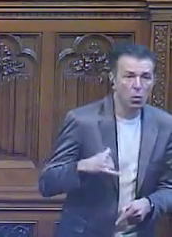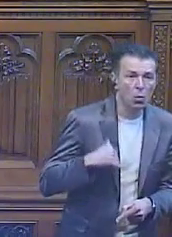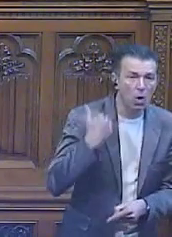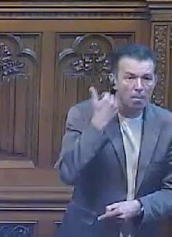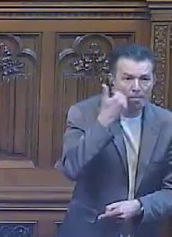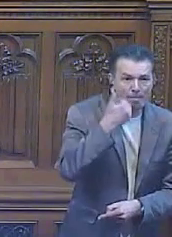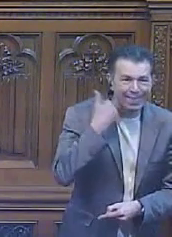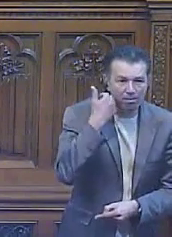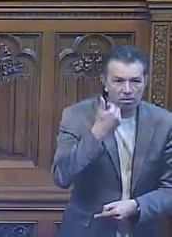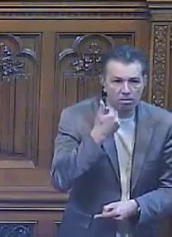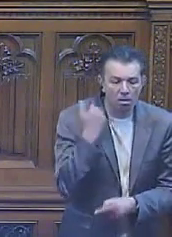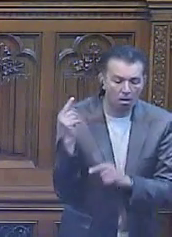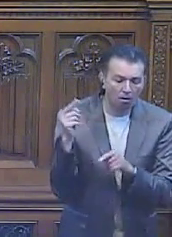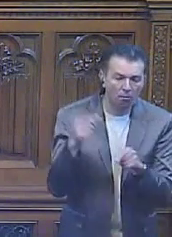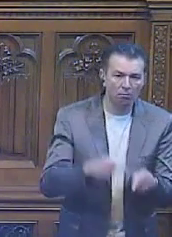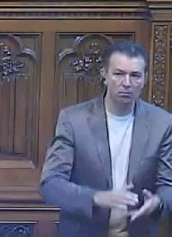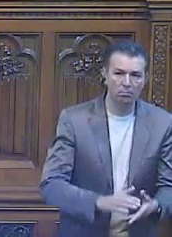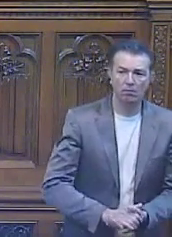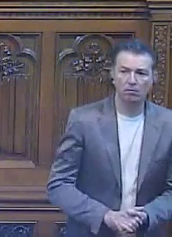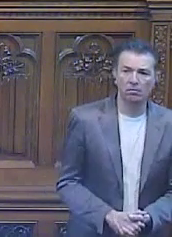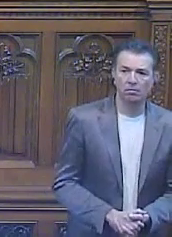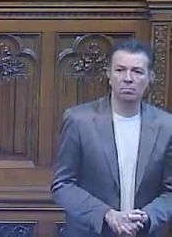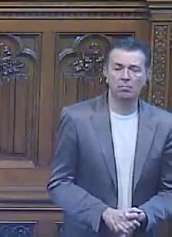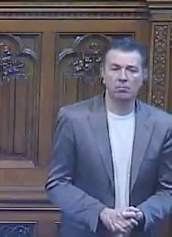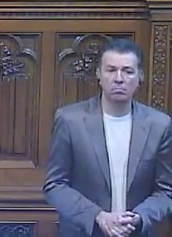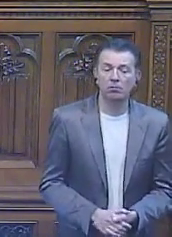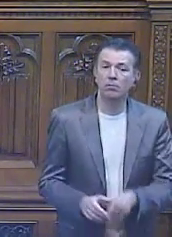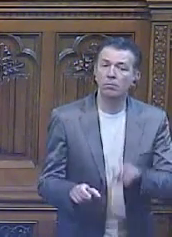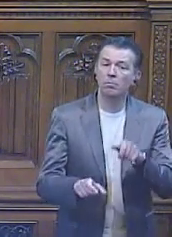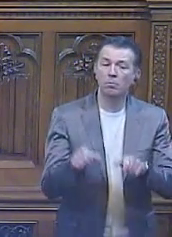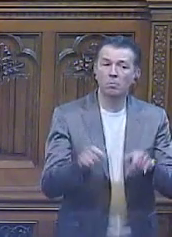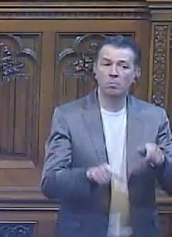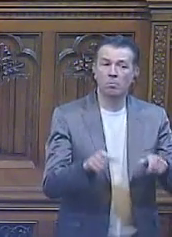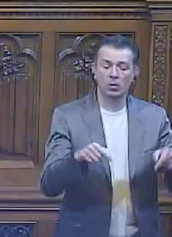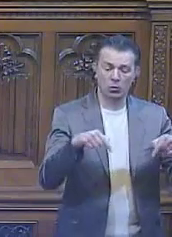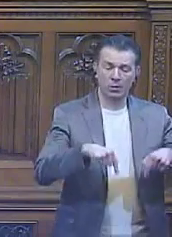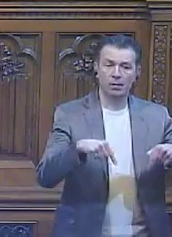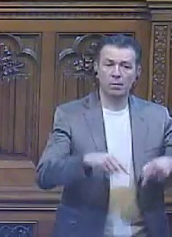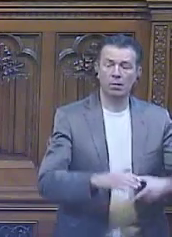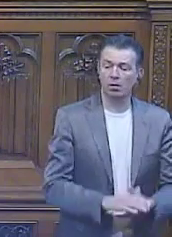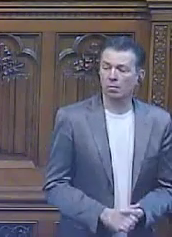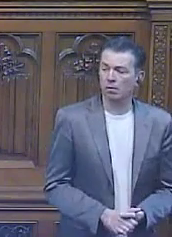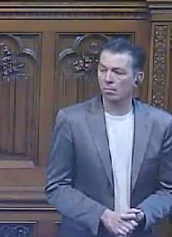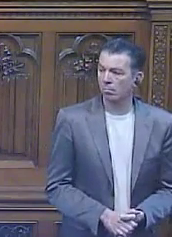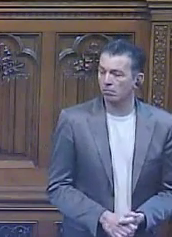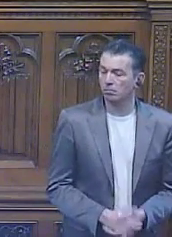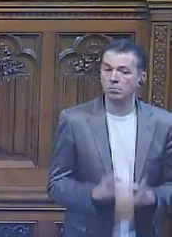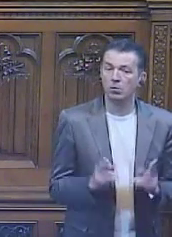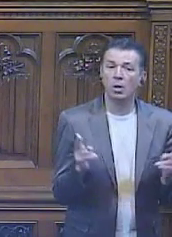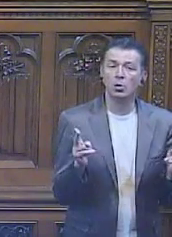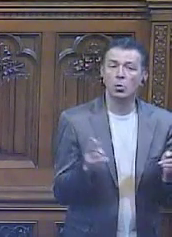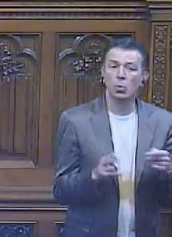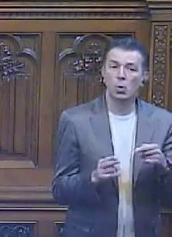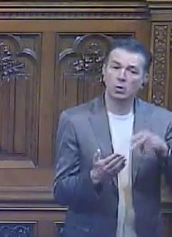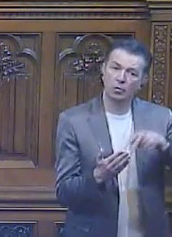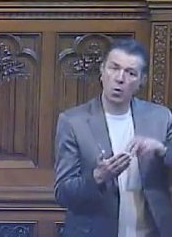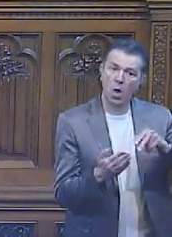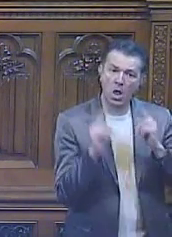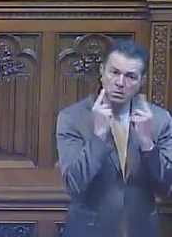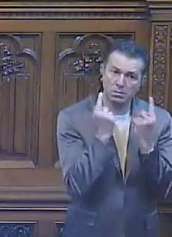hier ankommen. Und jene Personen, die dann hier sind, kann ich Ihnen ganz kurz